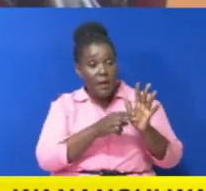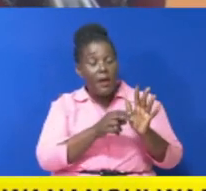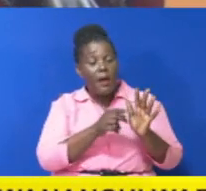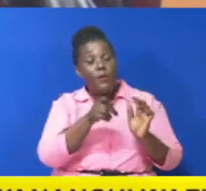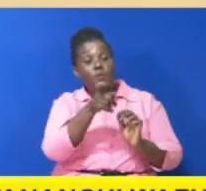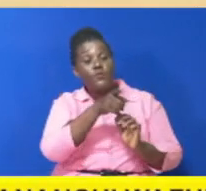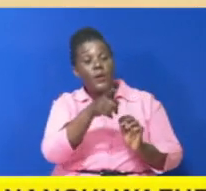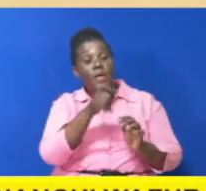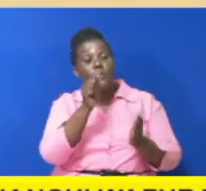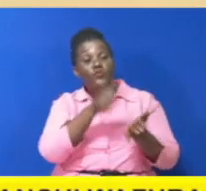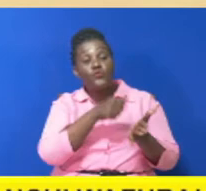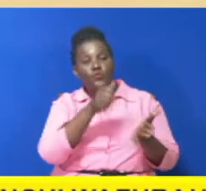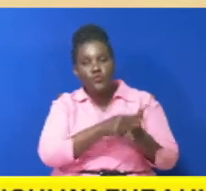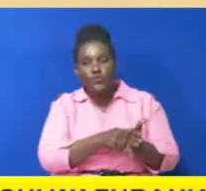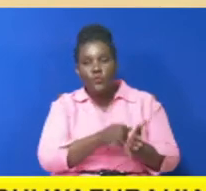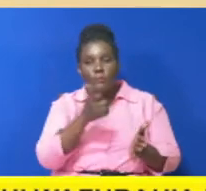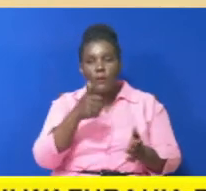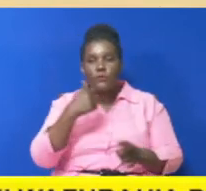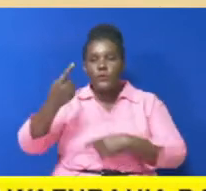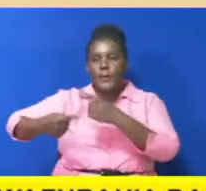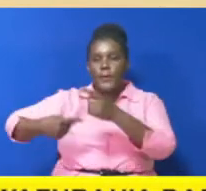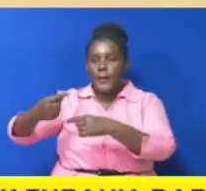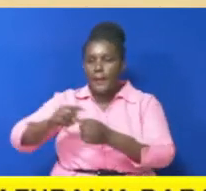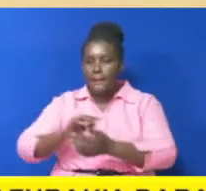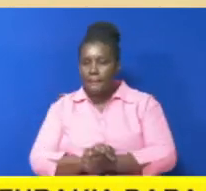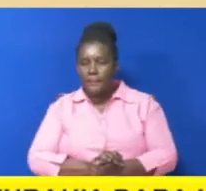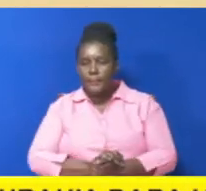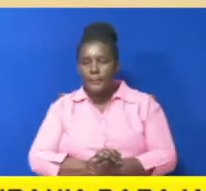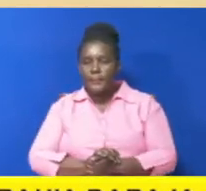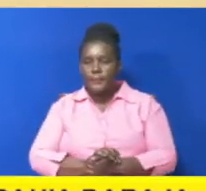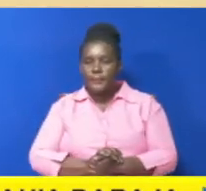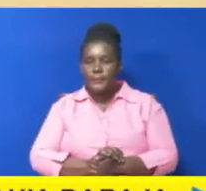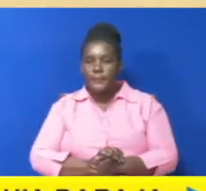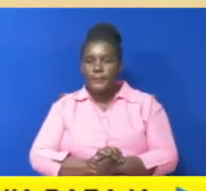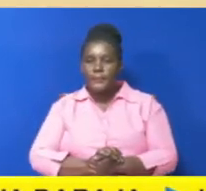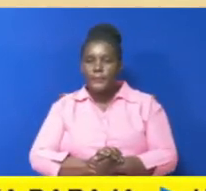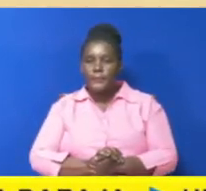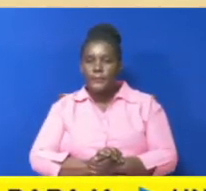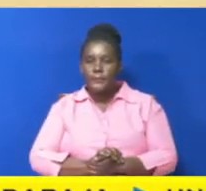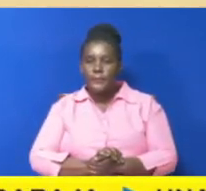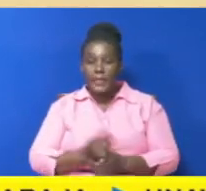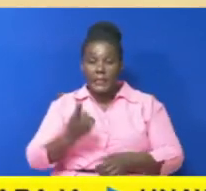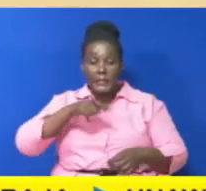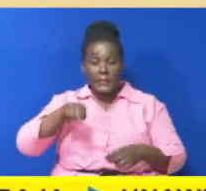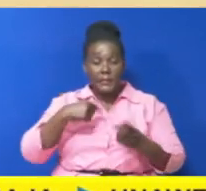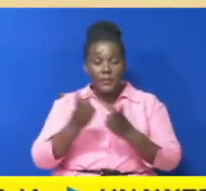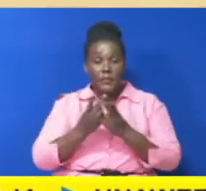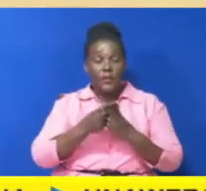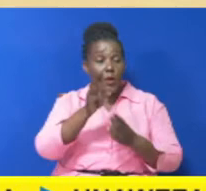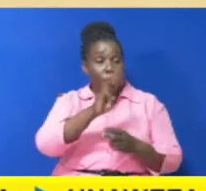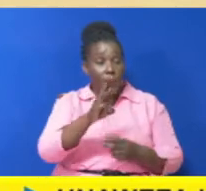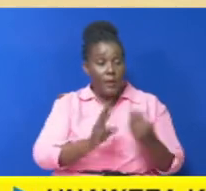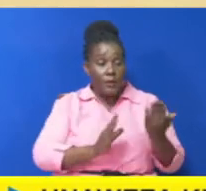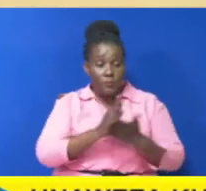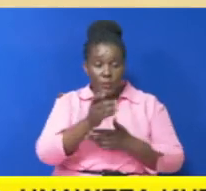sugu unaendelea. Kwa pamoja na kwamba kata hizi zinaendelea kusimama, lakini halmashauri kama halmashauri kupitia mkurugenzi tumekubaliana